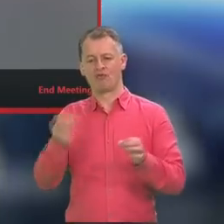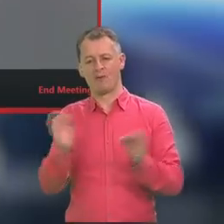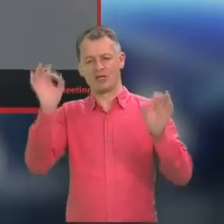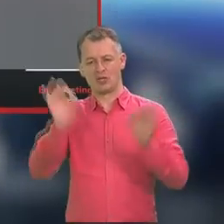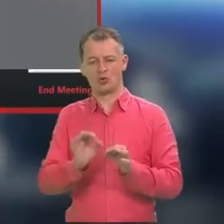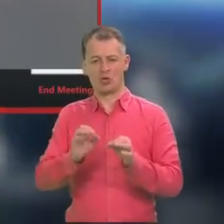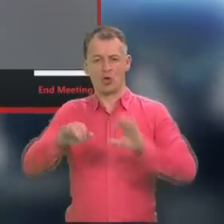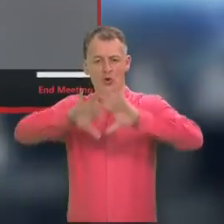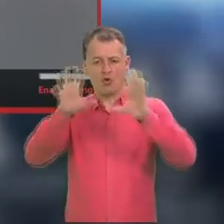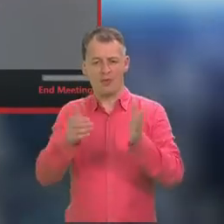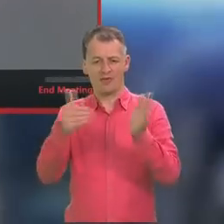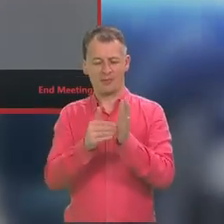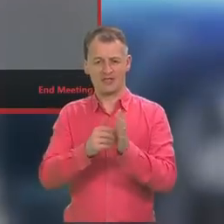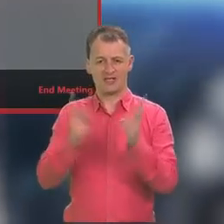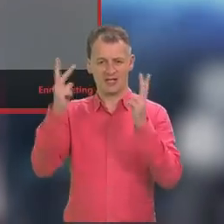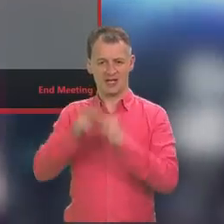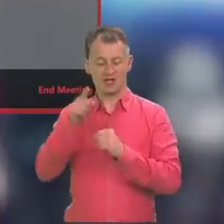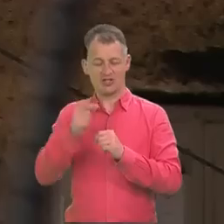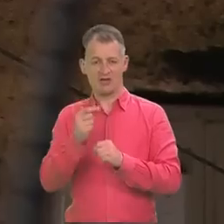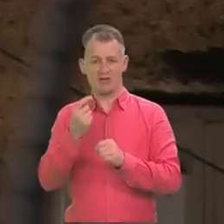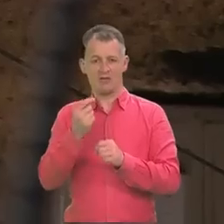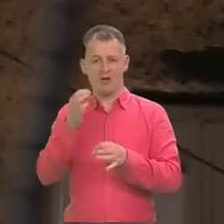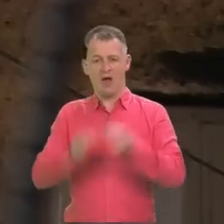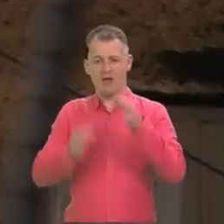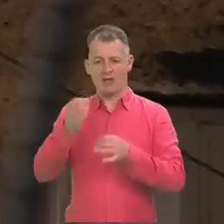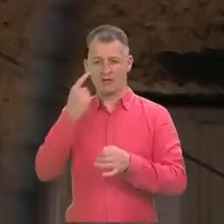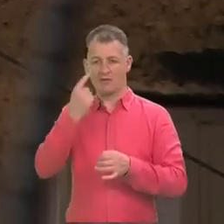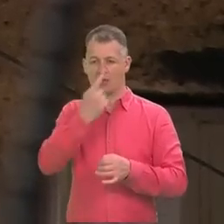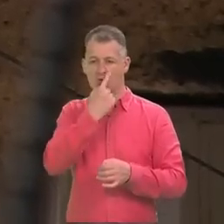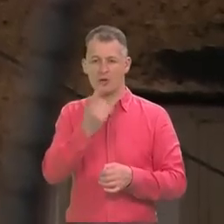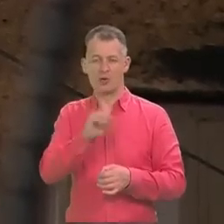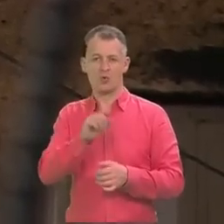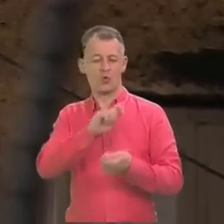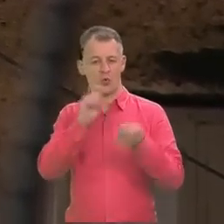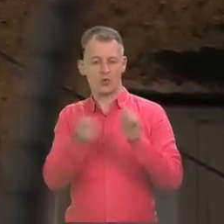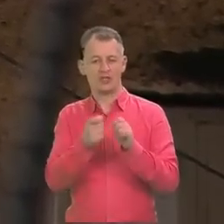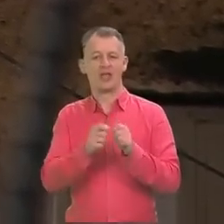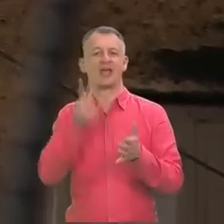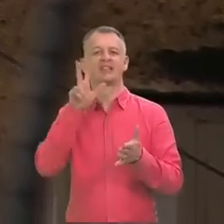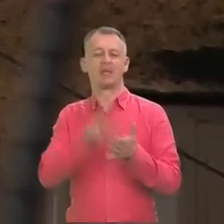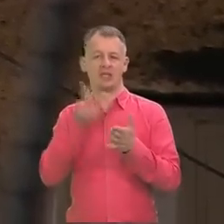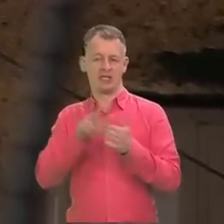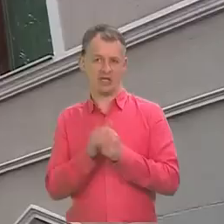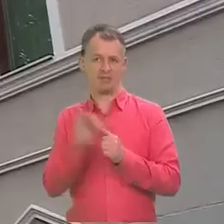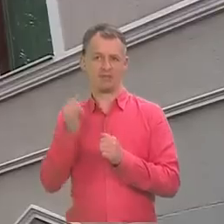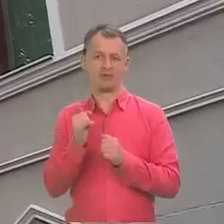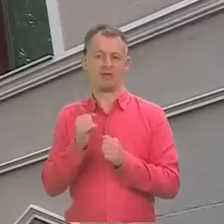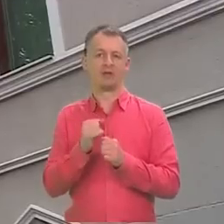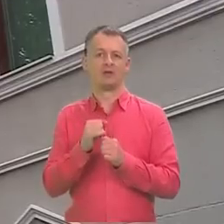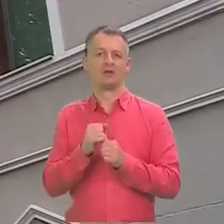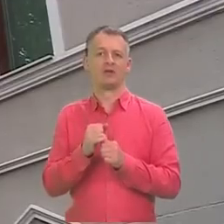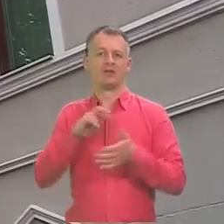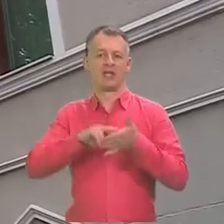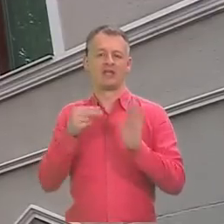să înțeleagă că această evaluare vizuală rapidă nu înlocuiește expertizarea tehnică, ci e doar un pas preliminar. Concret, echipe